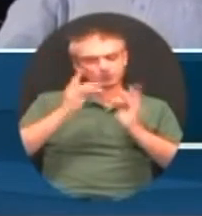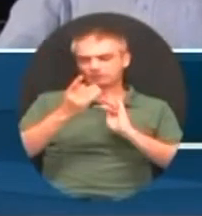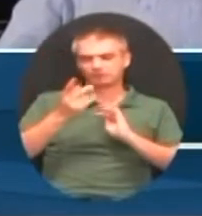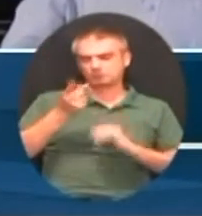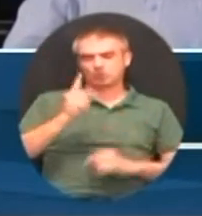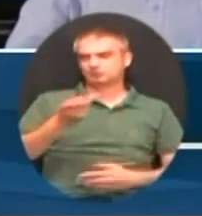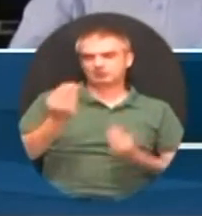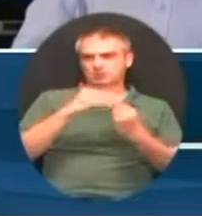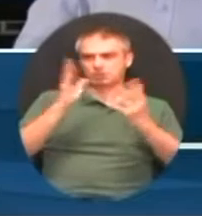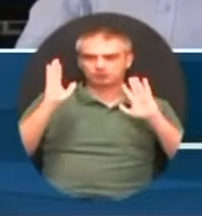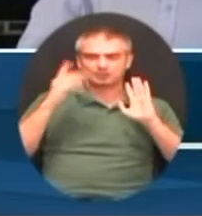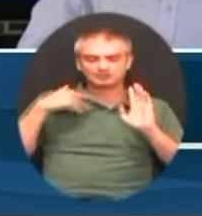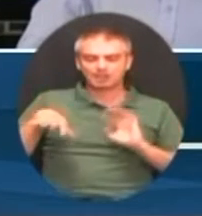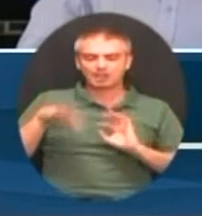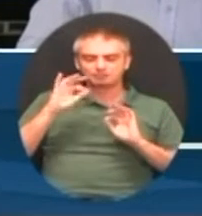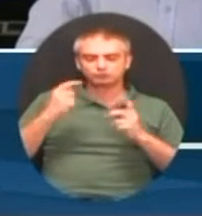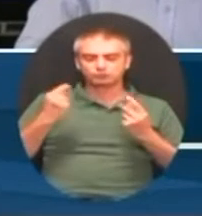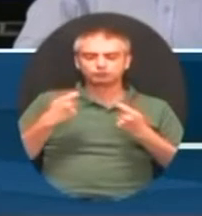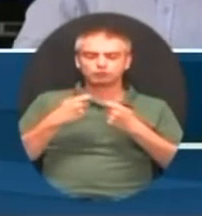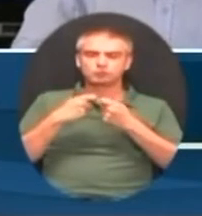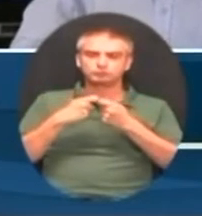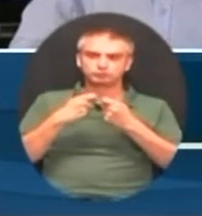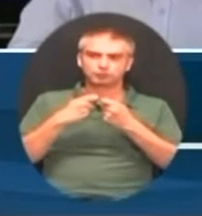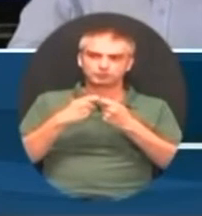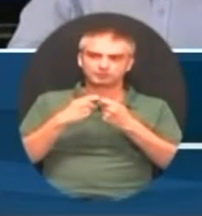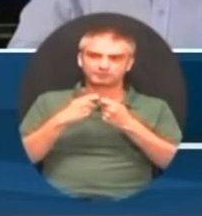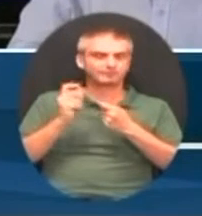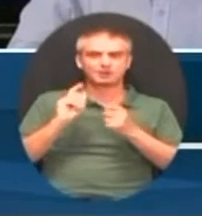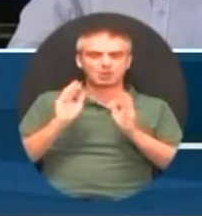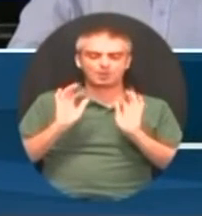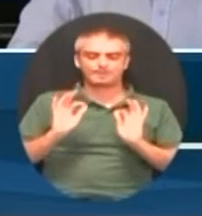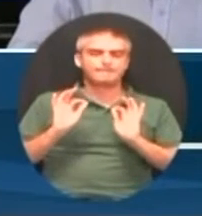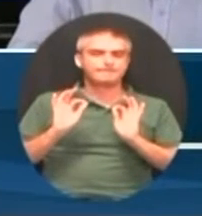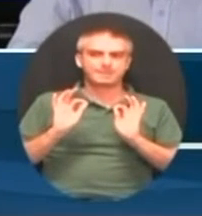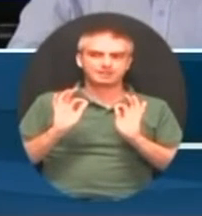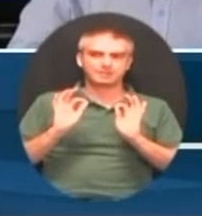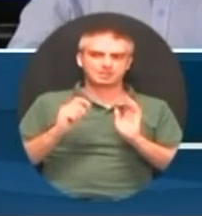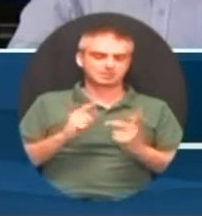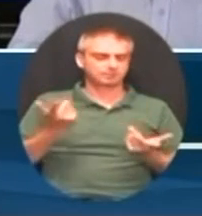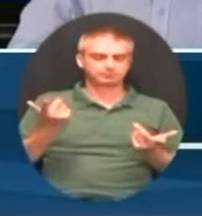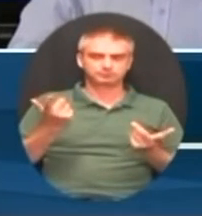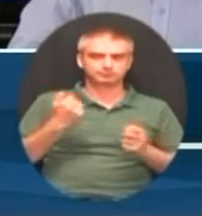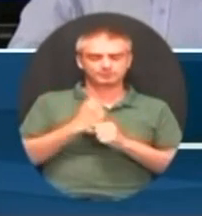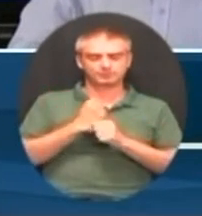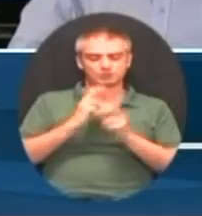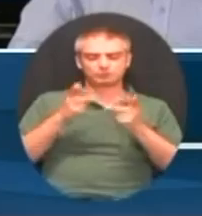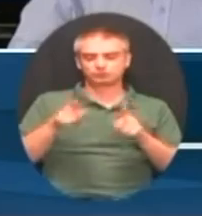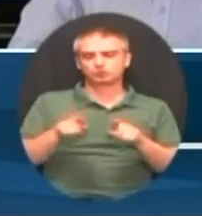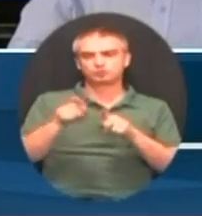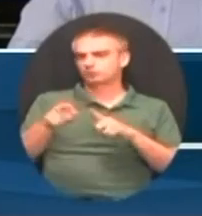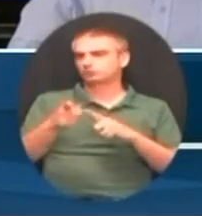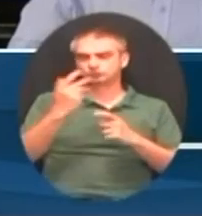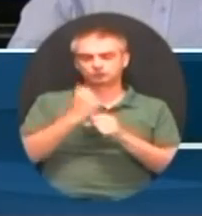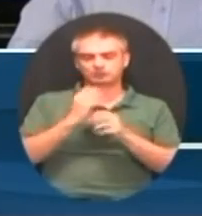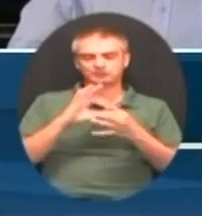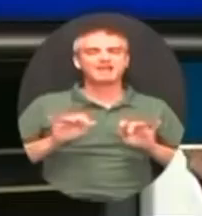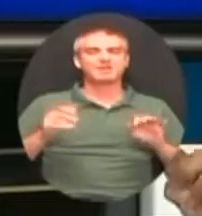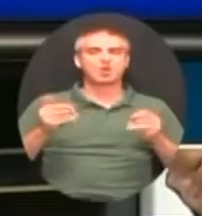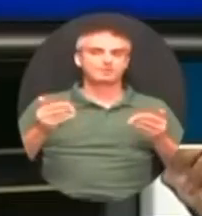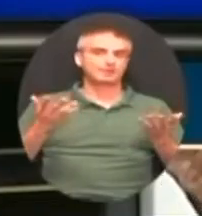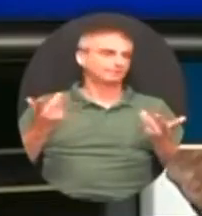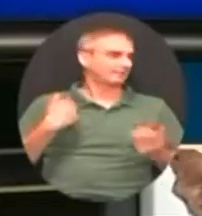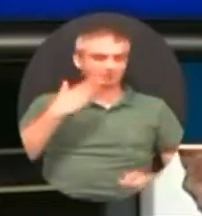ואנחנו צריכים למצוא את המכנה המשותף, ולא באמת לעבוד בצורה כזאת שהיא תגרום לנתק בעם ישראל.